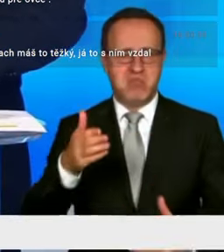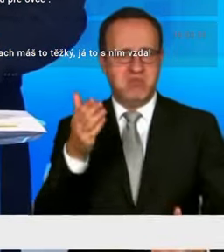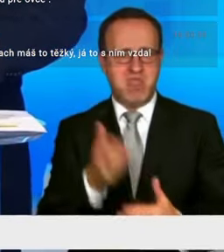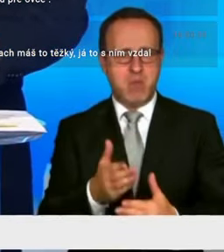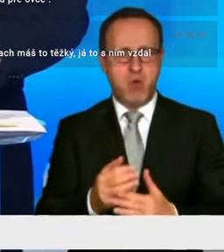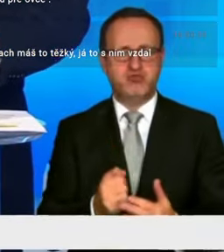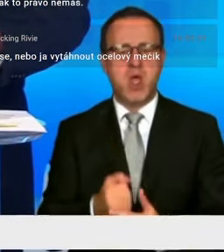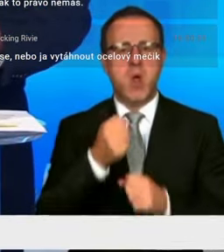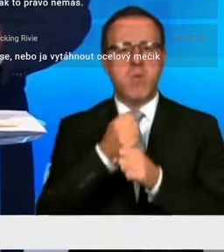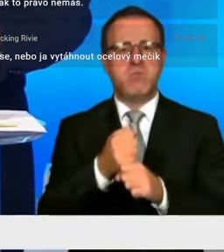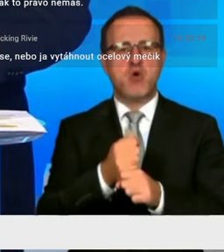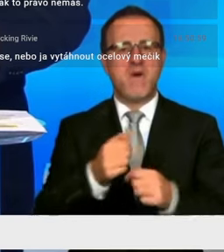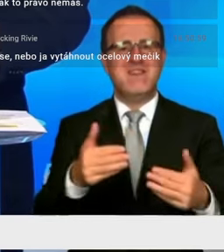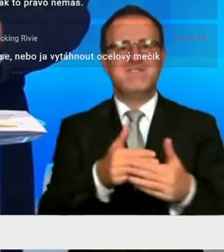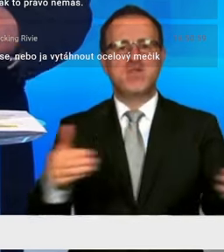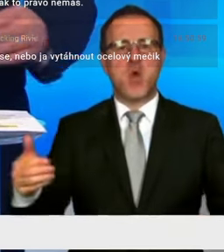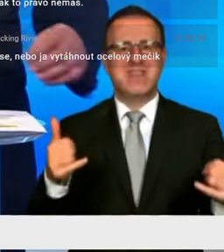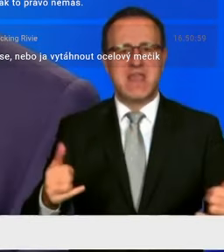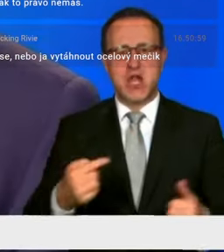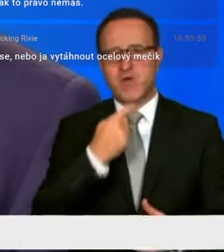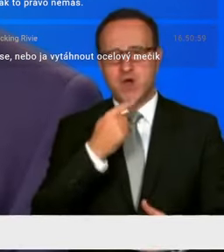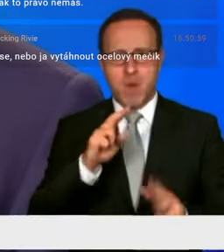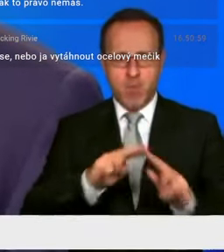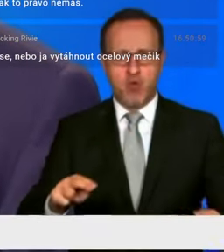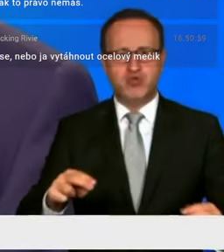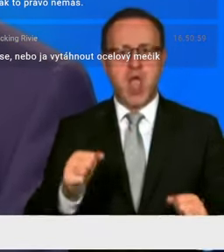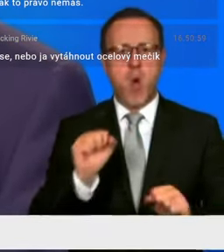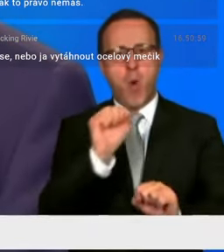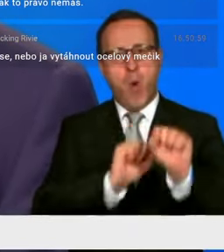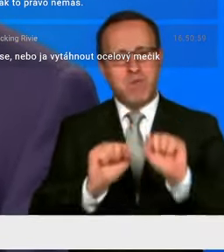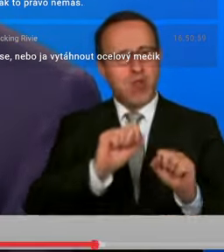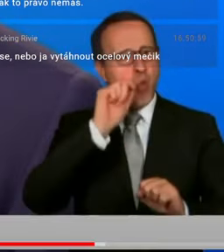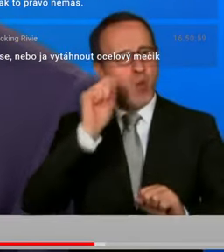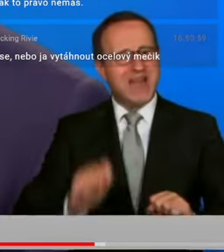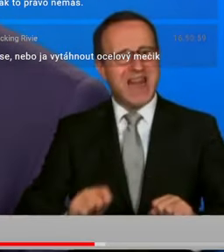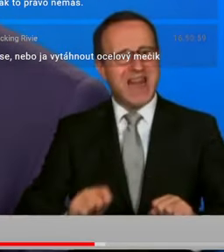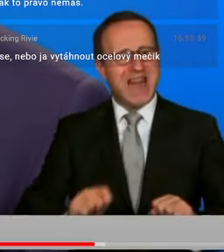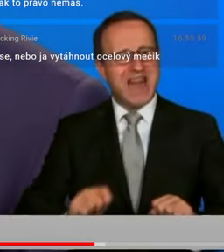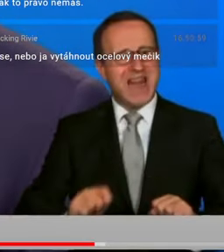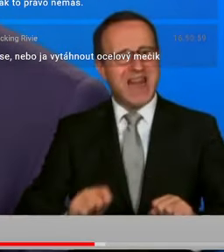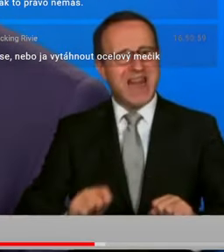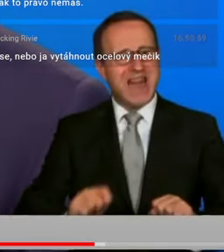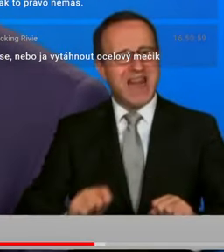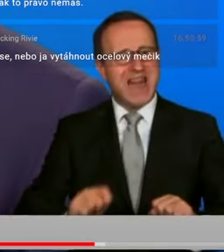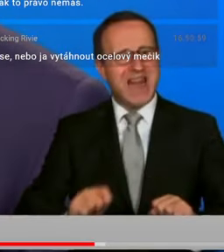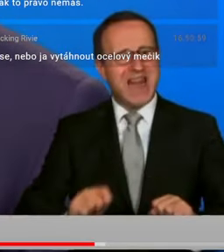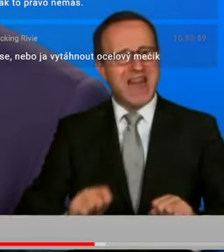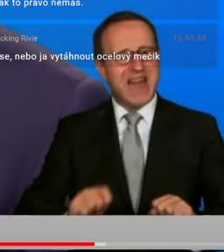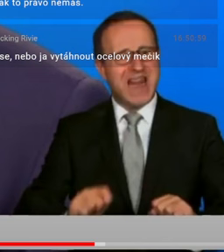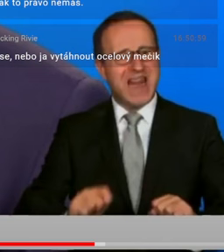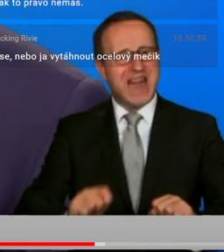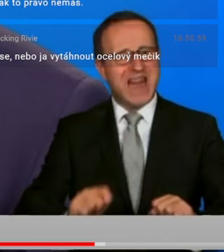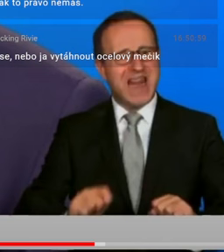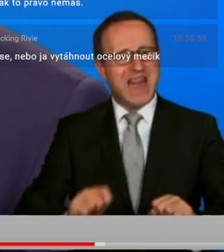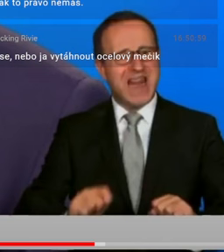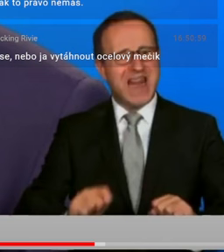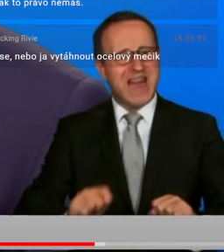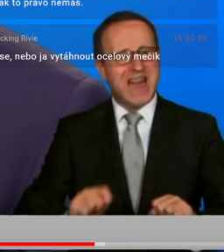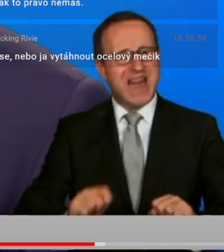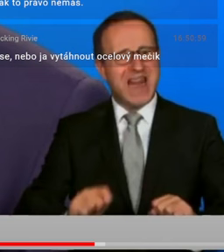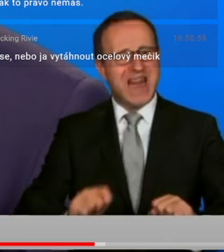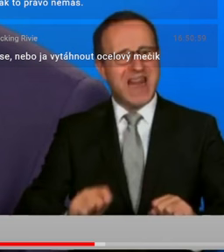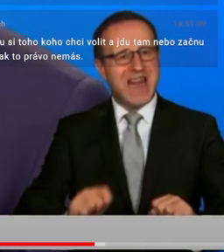naopak Dnes som čítal že sa hovorí že môže byť prelomený na akomkoľvek mieste a kedy to je pravda o tom sme delali aj článok chat